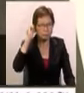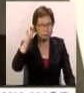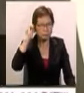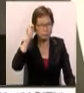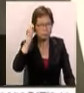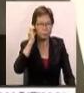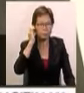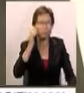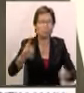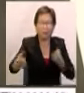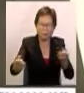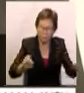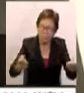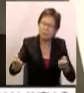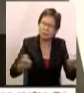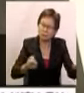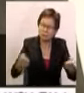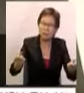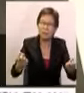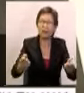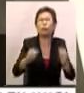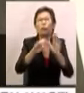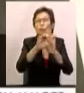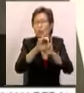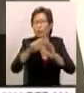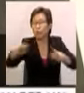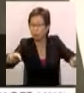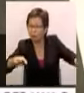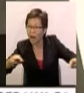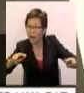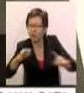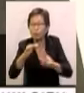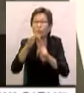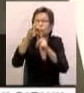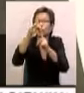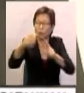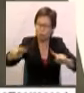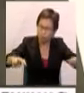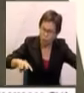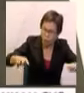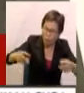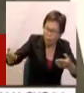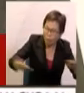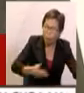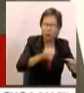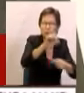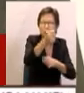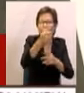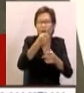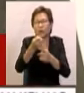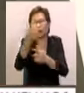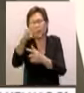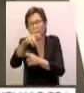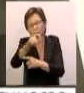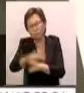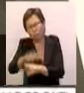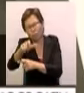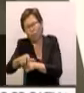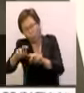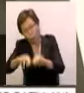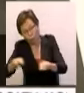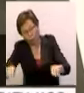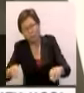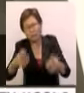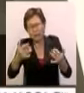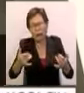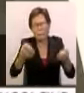Ialah kenderaan-kenderaan berbentuk van, khususnya van yang boleh bawa 10-15 orang. Yang sekarang ini